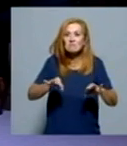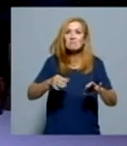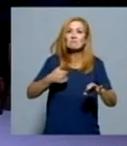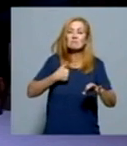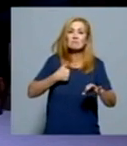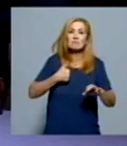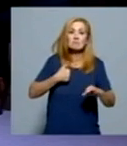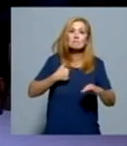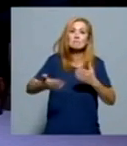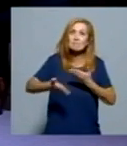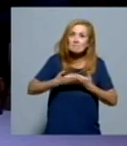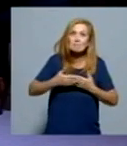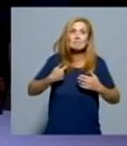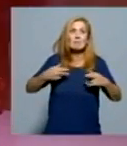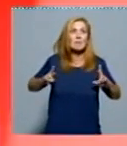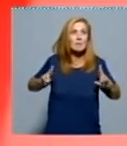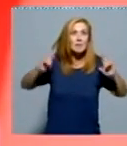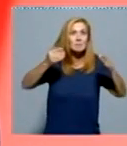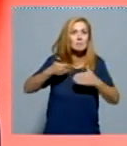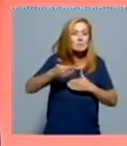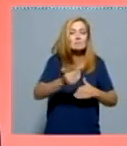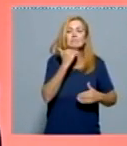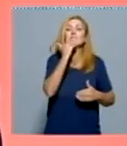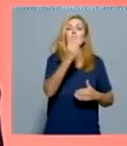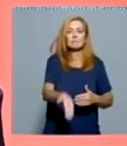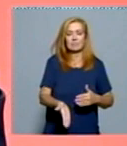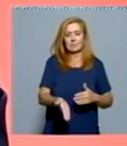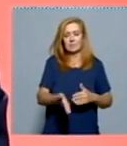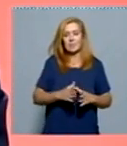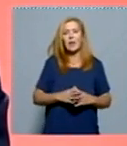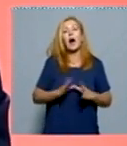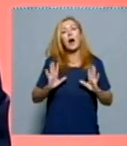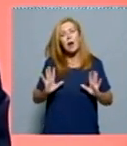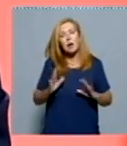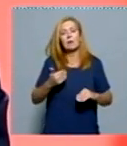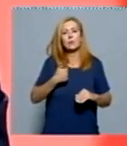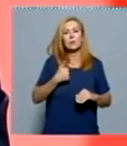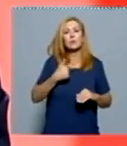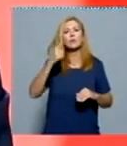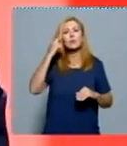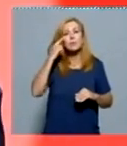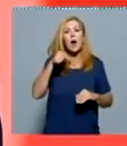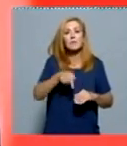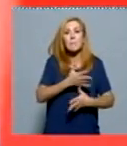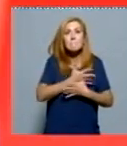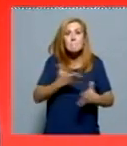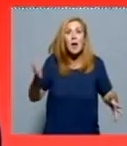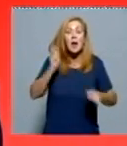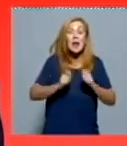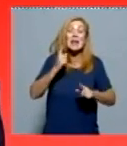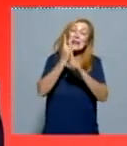δημιουργεί ελπίδα και προοπτική. Σε κάθε περίπτωση πιστεύω όμως ότι αυτά τα μεγάλα έργα και ειδικά για την